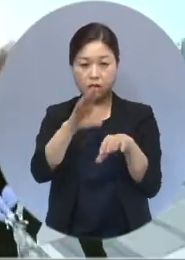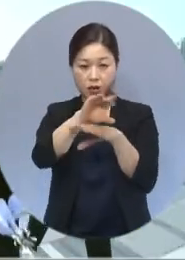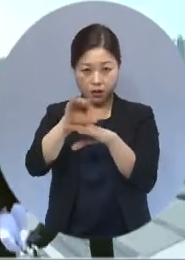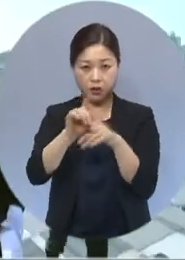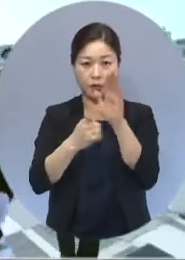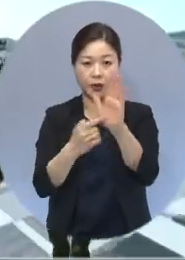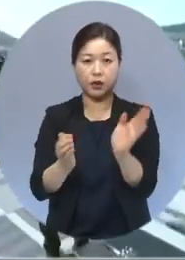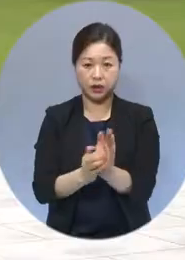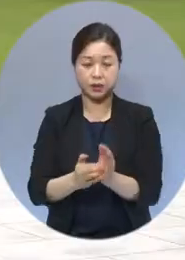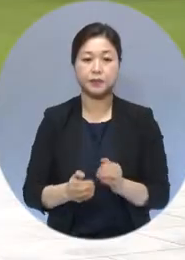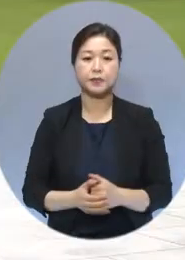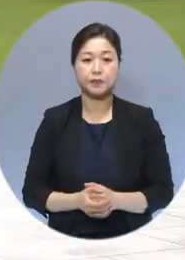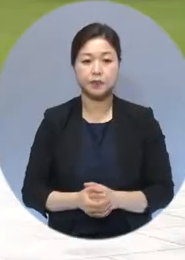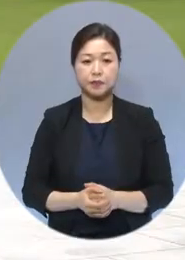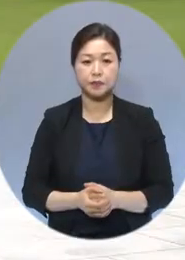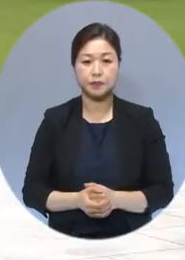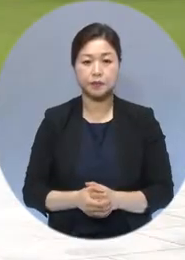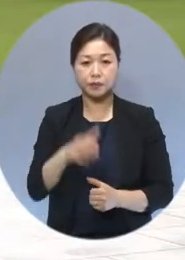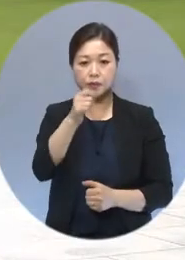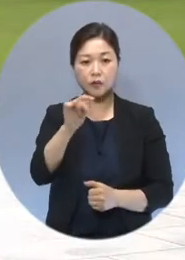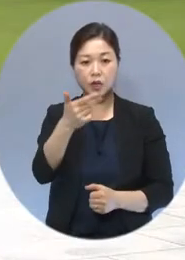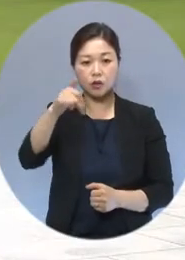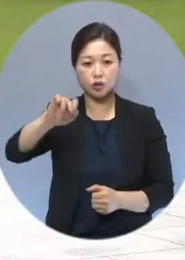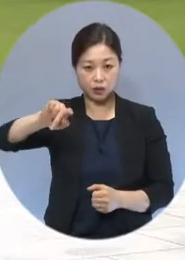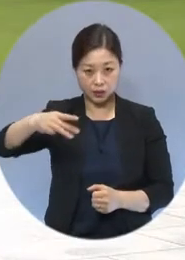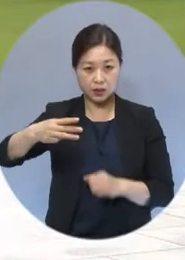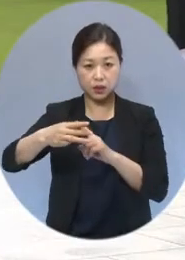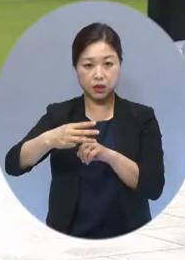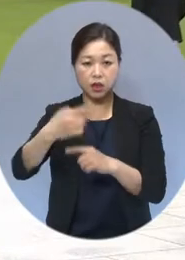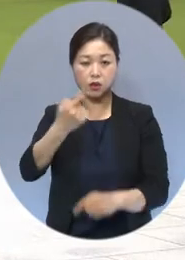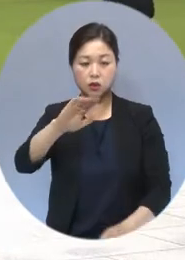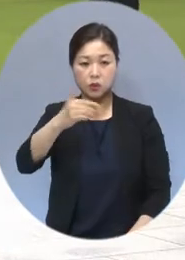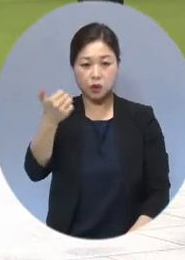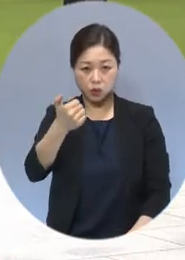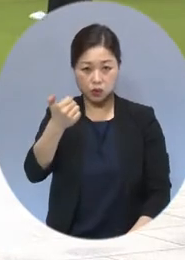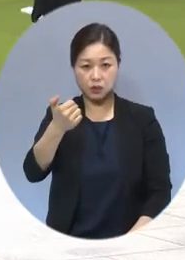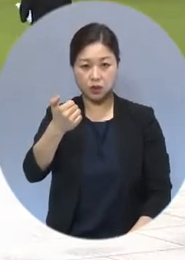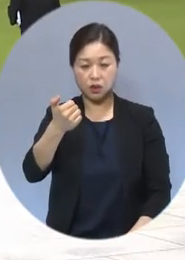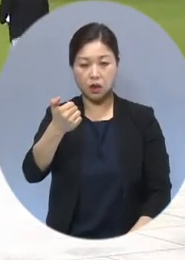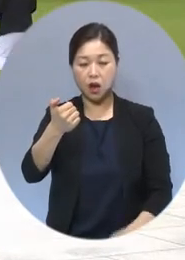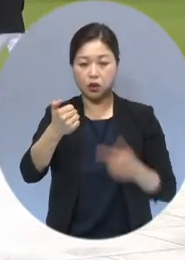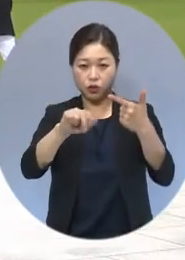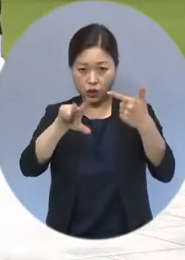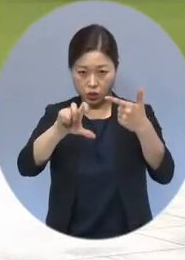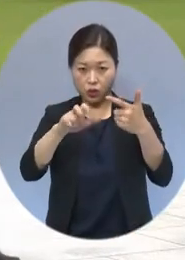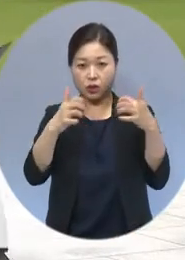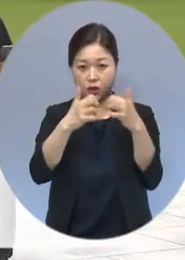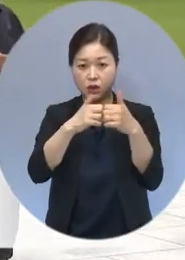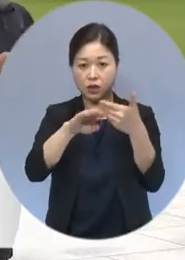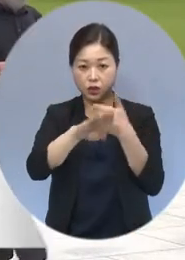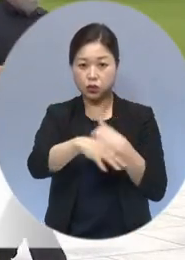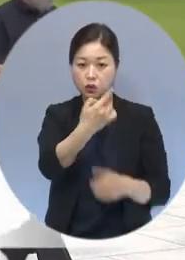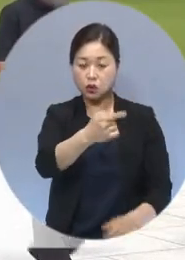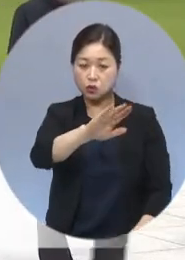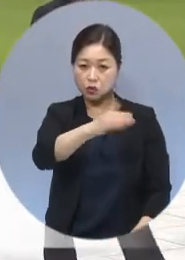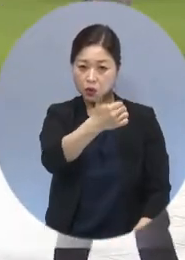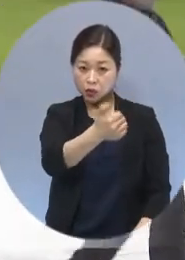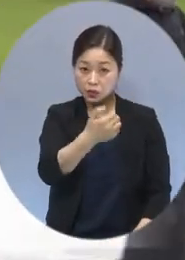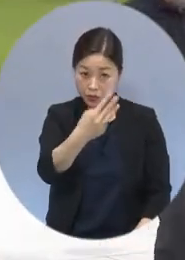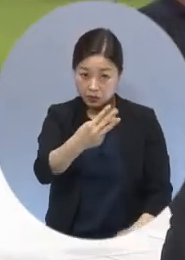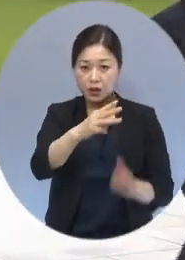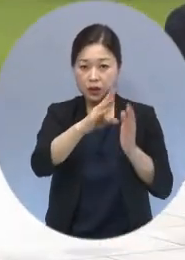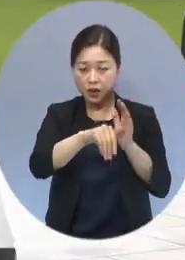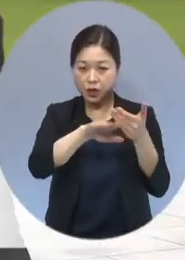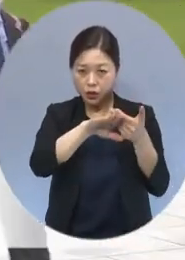생중계로 진행됐습니다. 현충일은 1950년도 한국전쟁 이후 1953년부터 기념일로